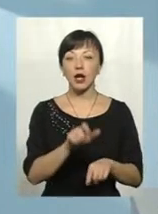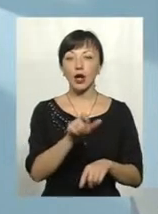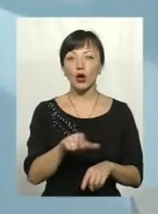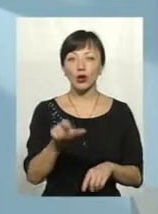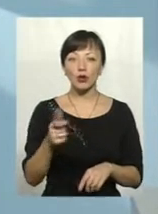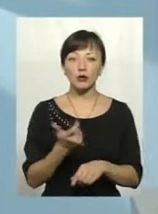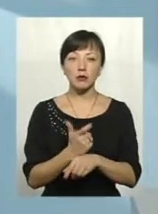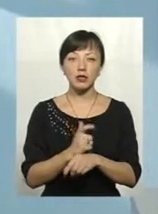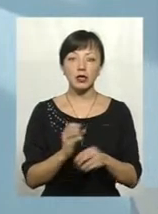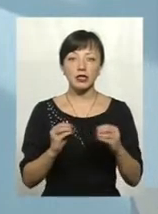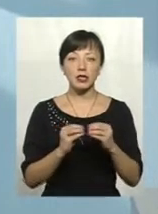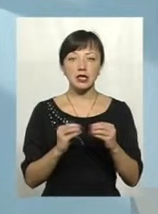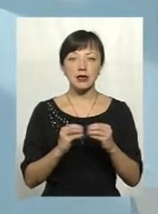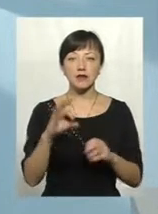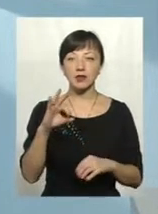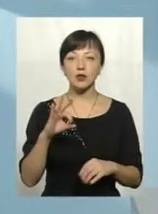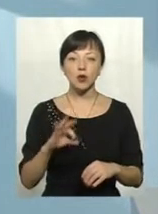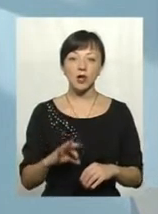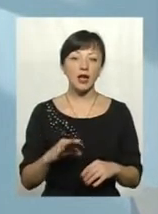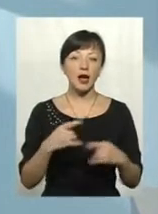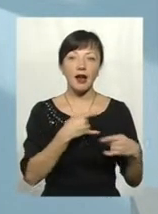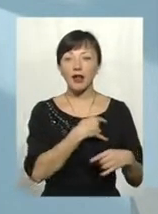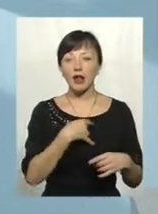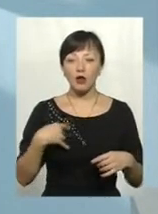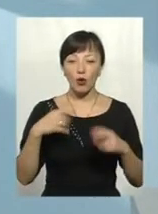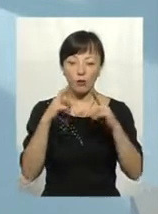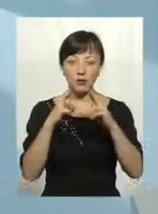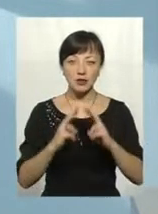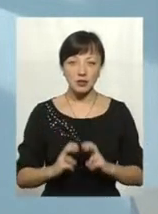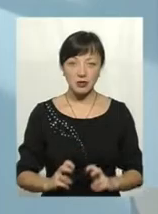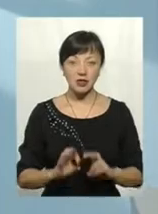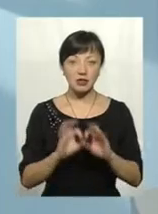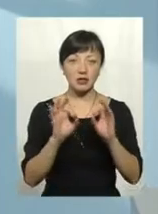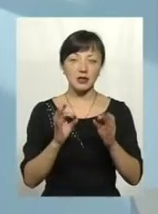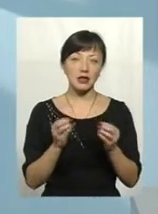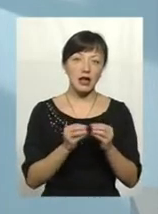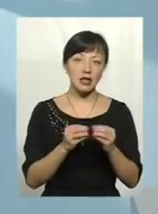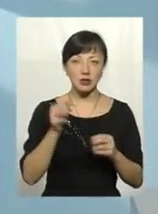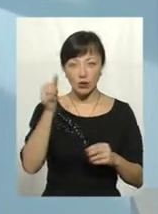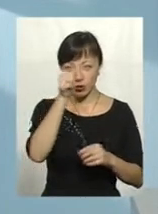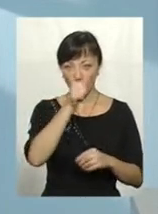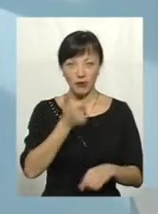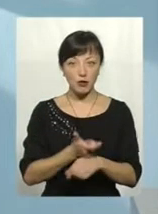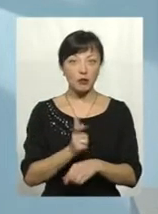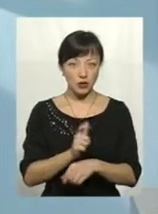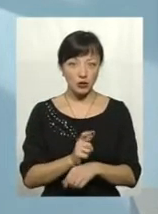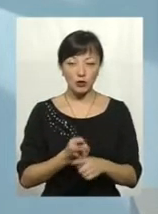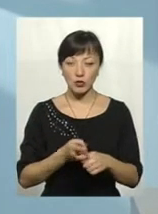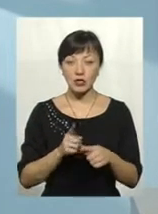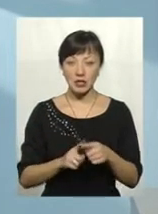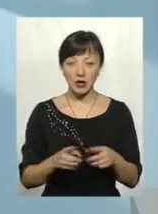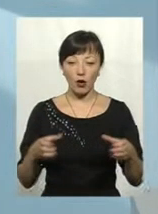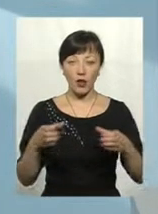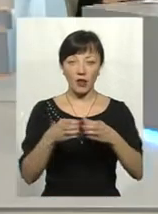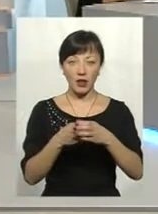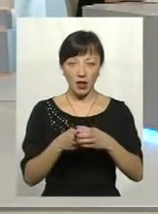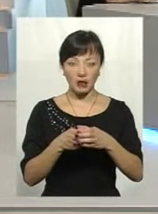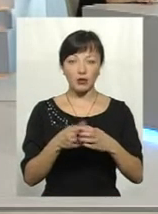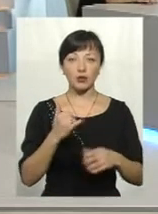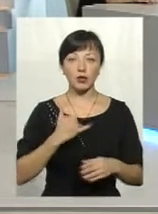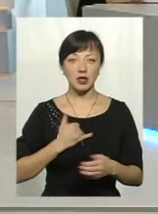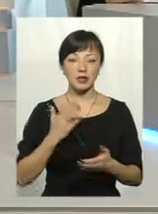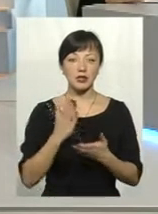більше 10% населення, яке не проходить рентгенологічні флюорографічні огляди 10 років і більше. Ось цей контингент Це у нас